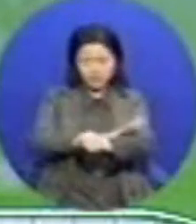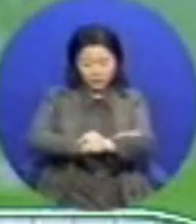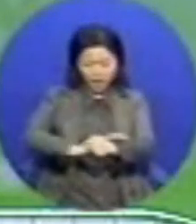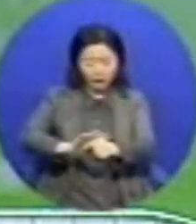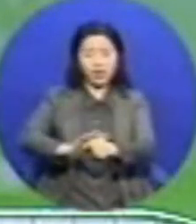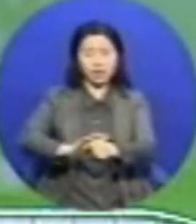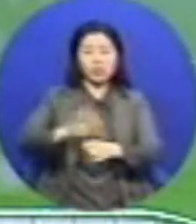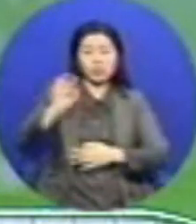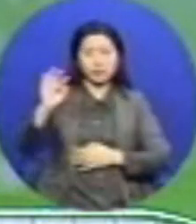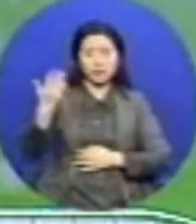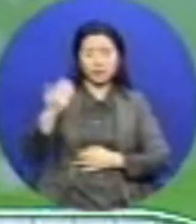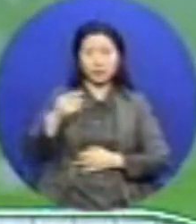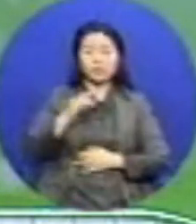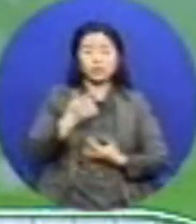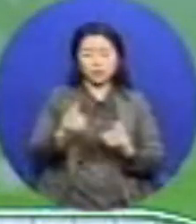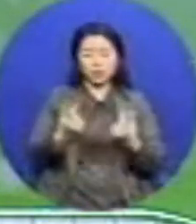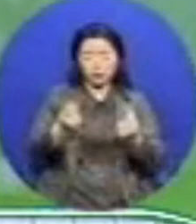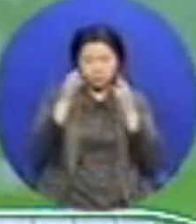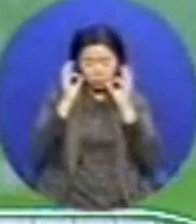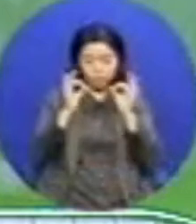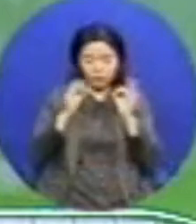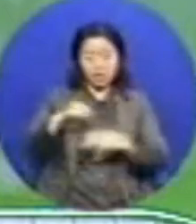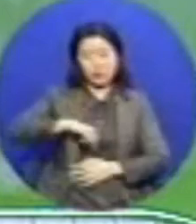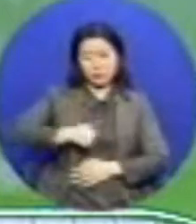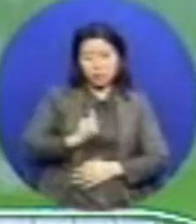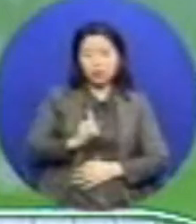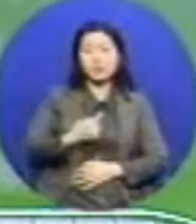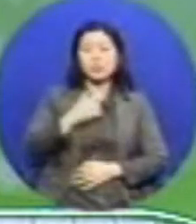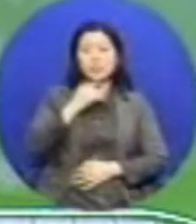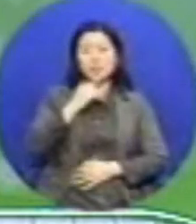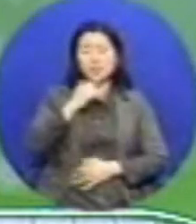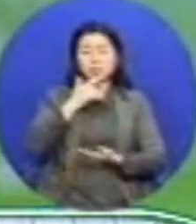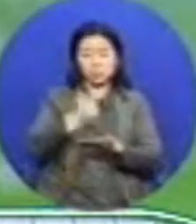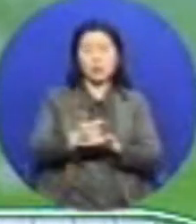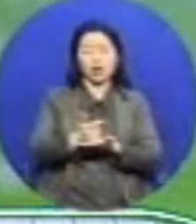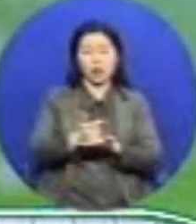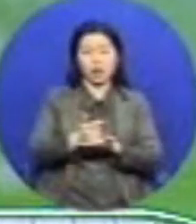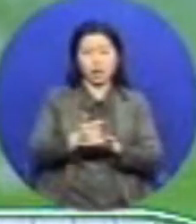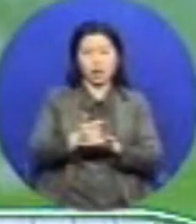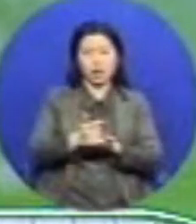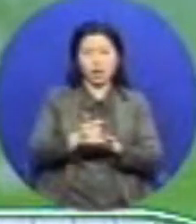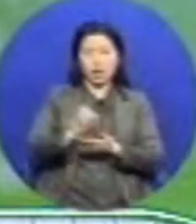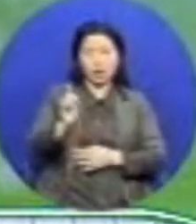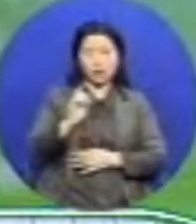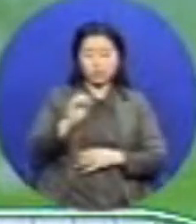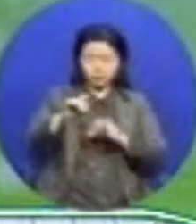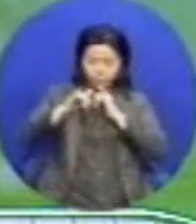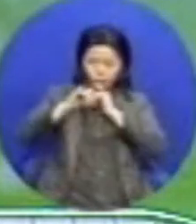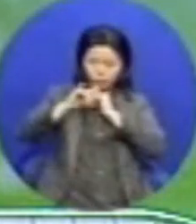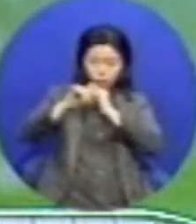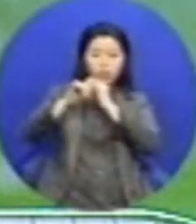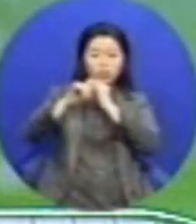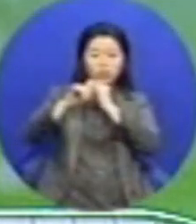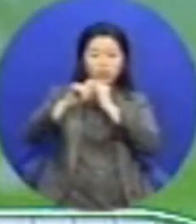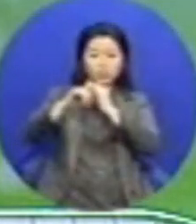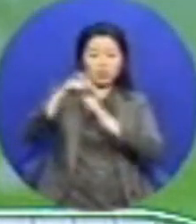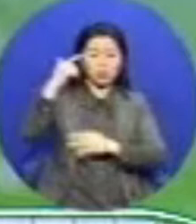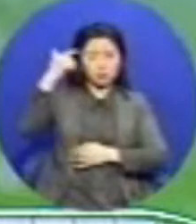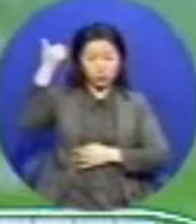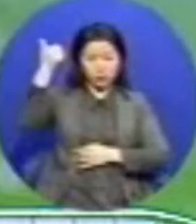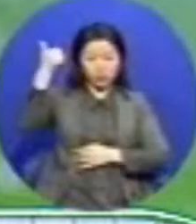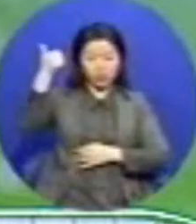있어요 어느 참 훌륭하게 목회 잘 하시던 목사님께서 은퇴를 하셨어요